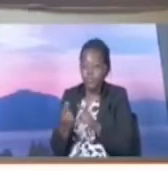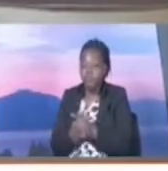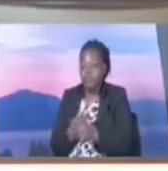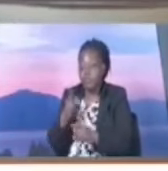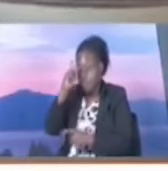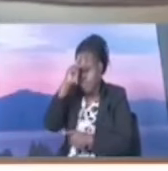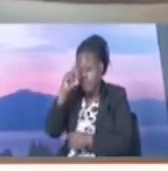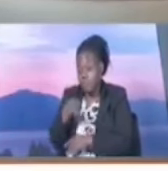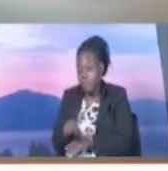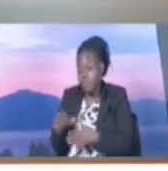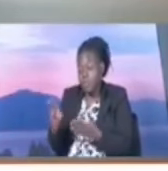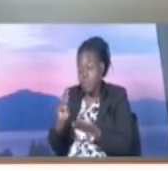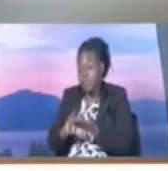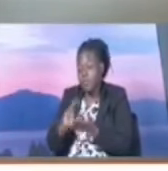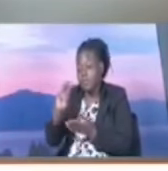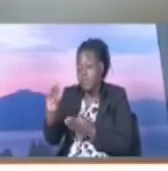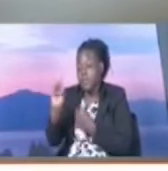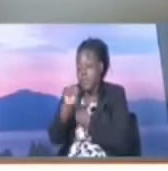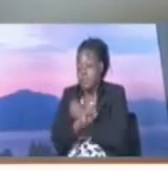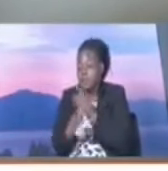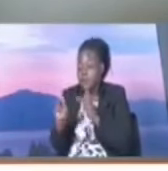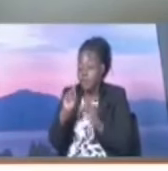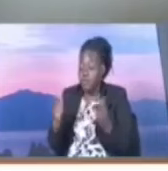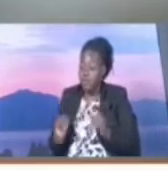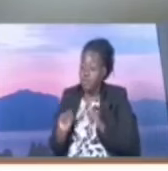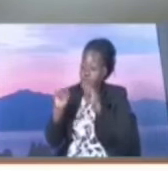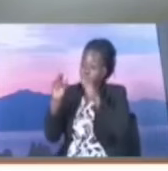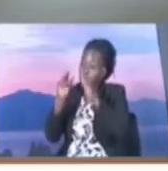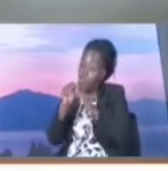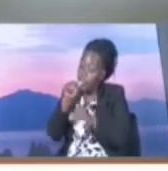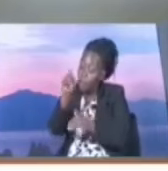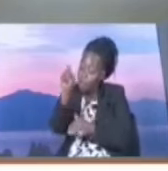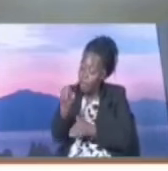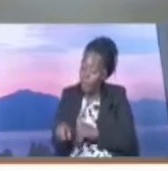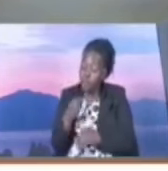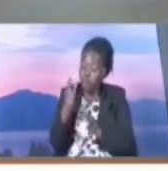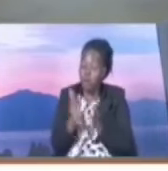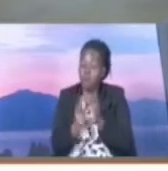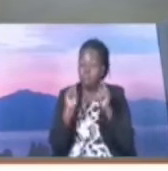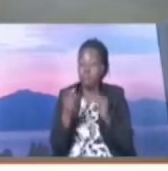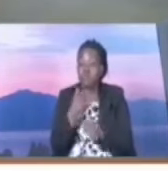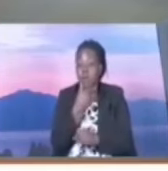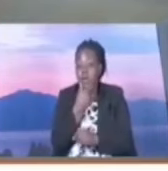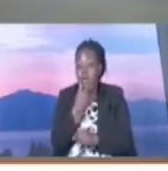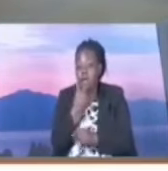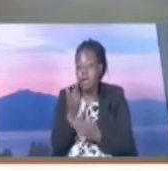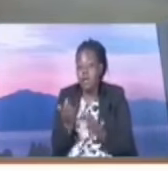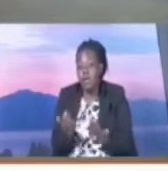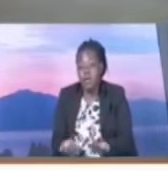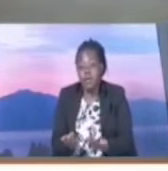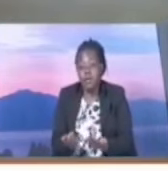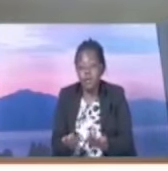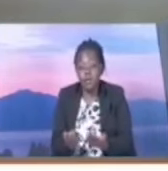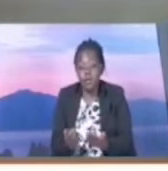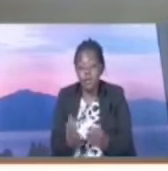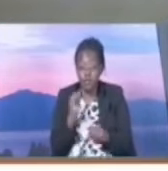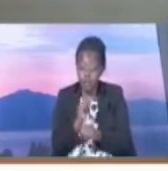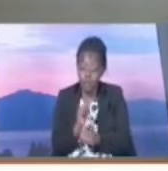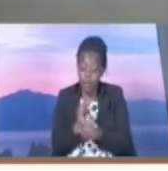kyalo Obugere e Masaka abatuuze gye balumbye amaka ga munnaabwe alina amasabo ge bateebereza okuba nti abadde